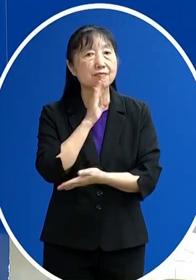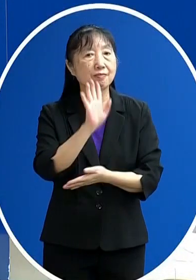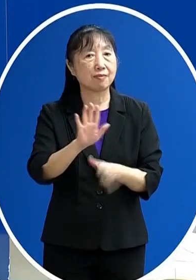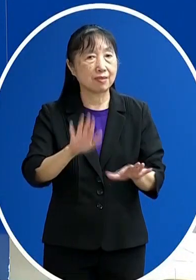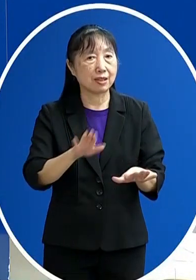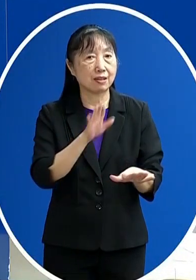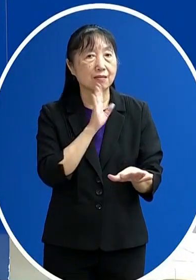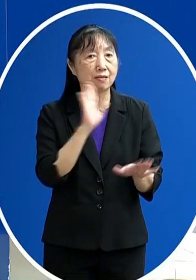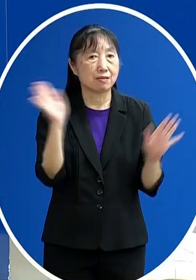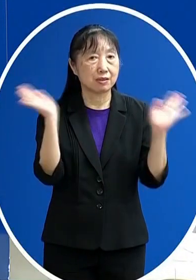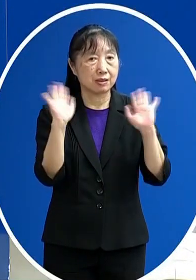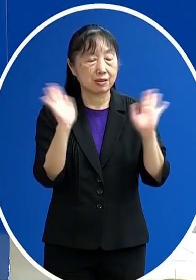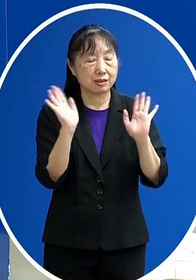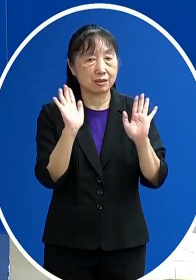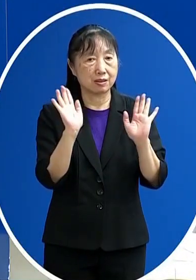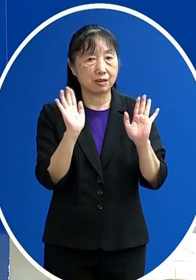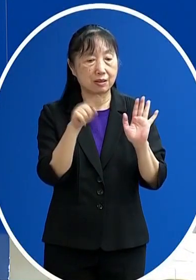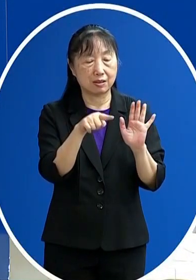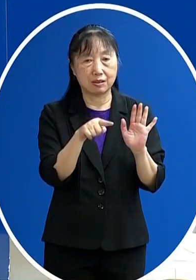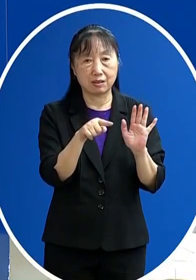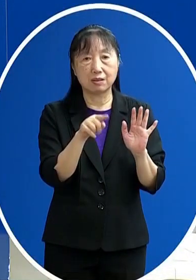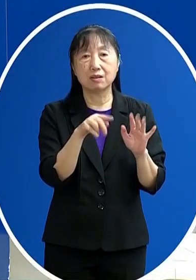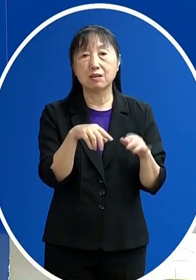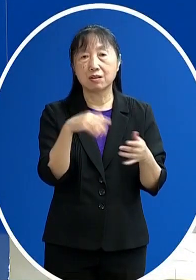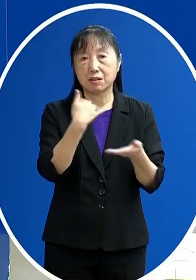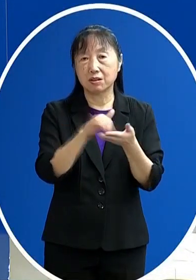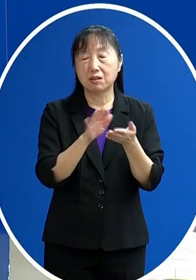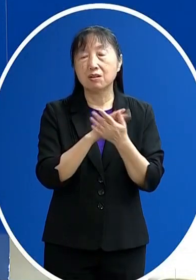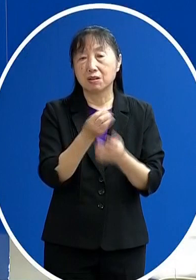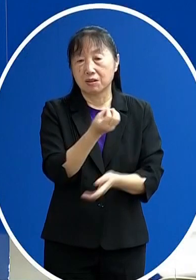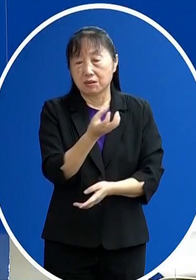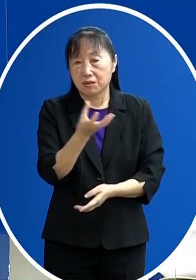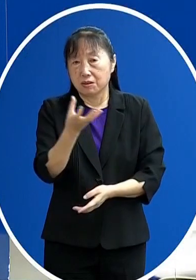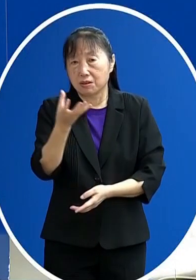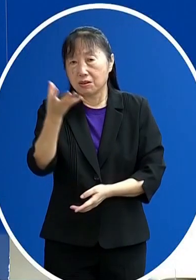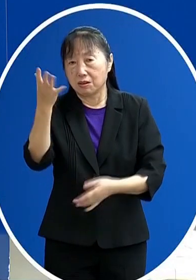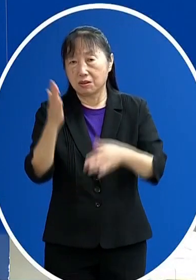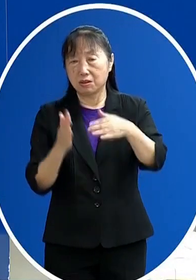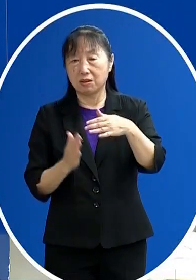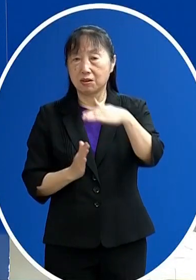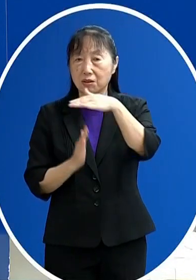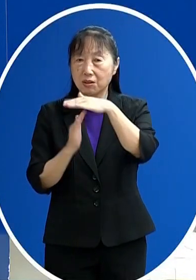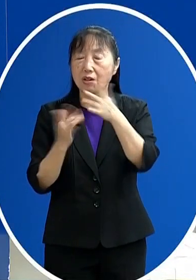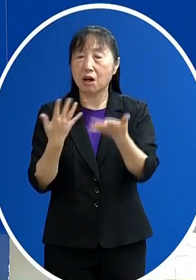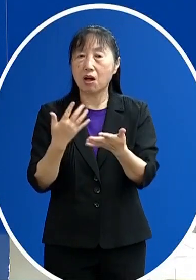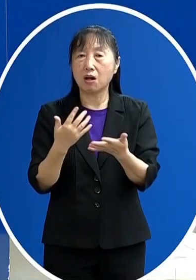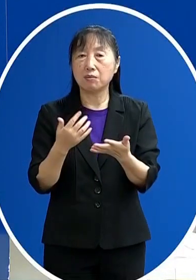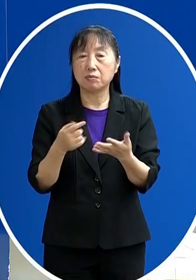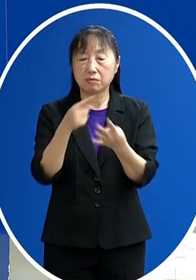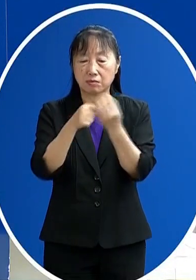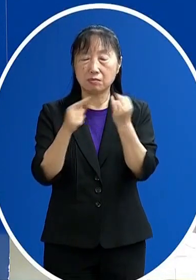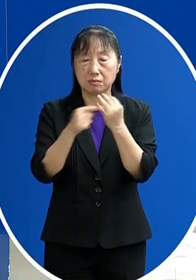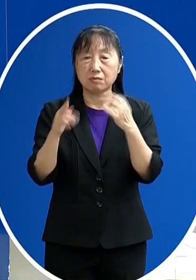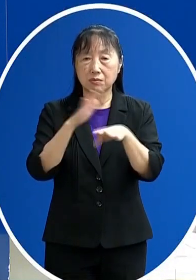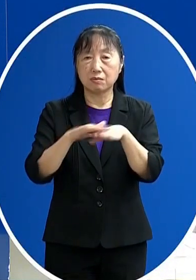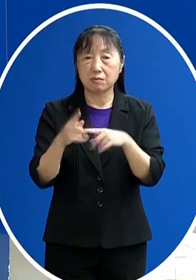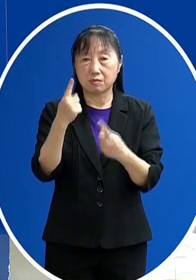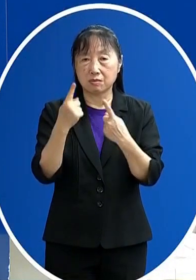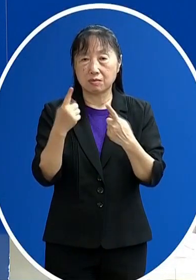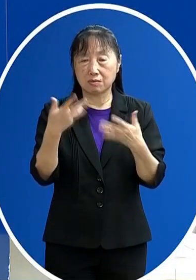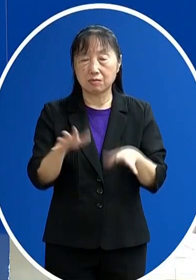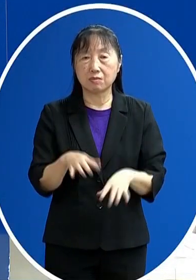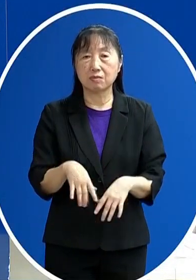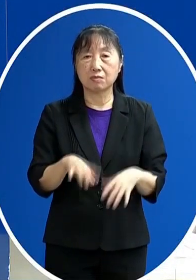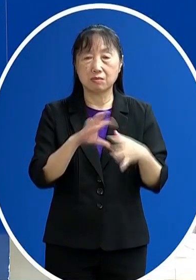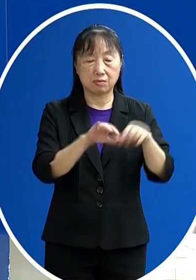于这个儿童出现 Miss C 的这个高峰，可能快要过，不过目前大概病例数仍然会比较多一点，主要是因为我们五